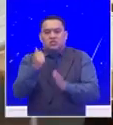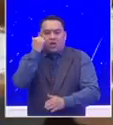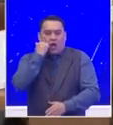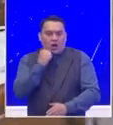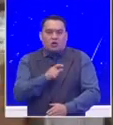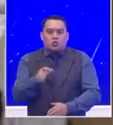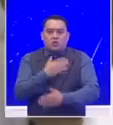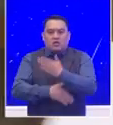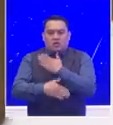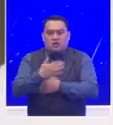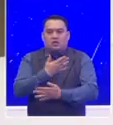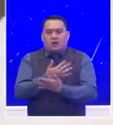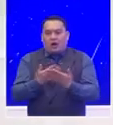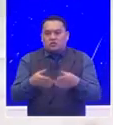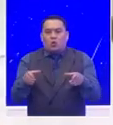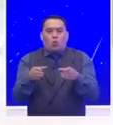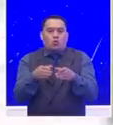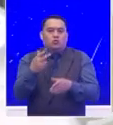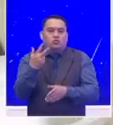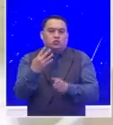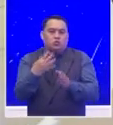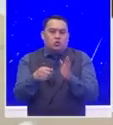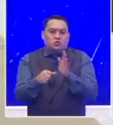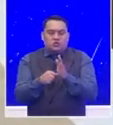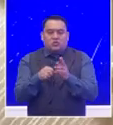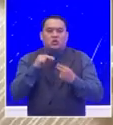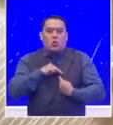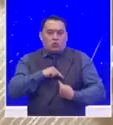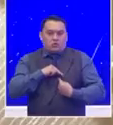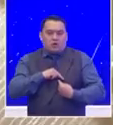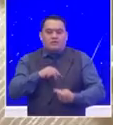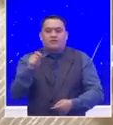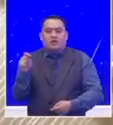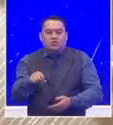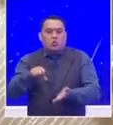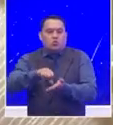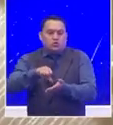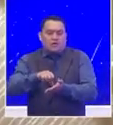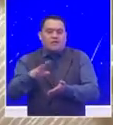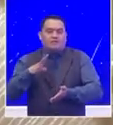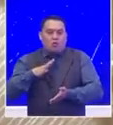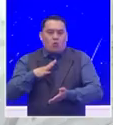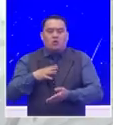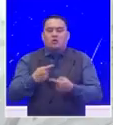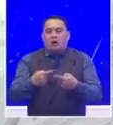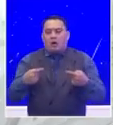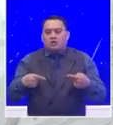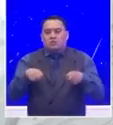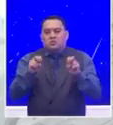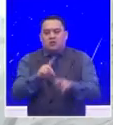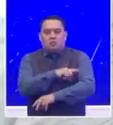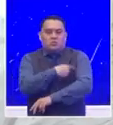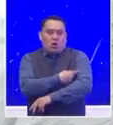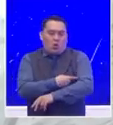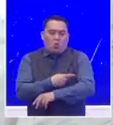престарелых и инвалидов различных групп, а также 46 тружеников тыла. Лечебный персонал из числа врачей-терапевтов, невропатолога, психиатра,